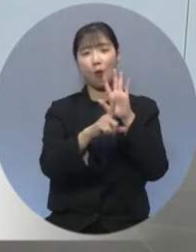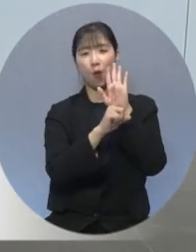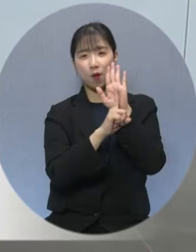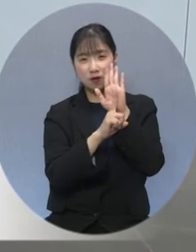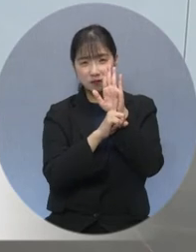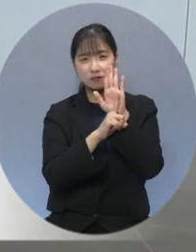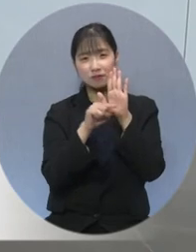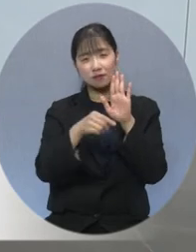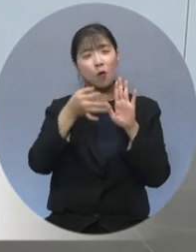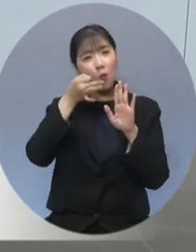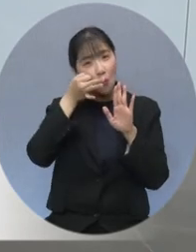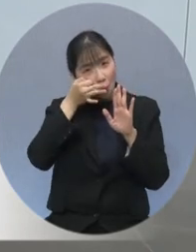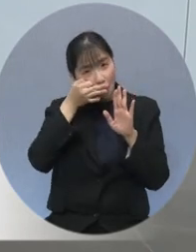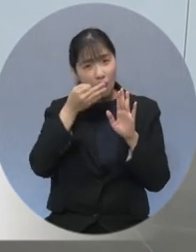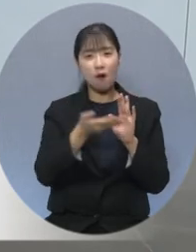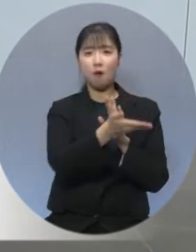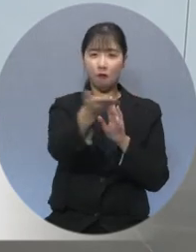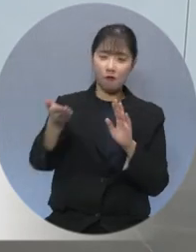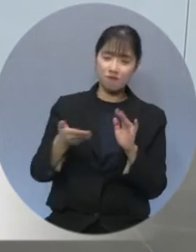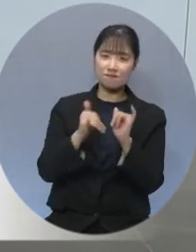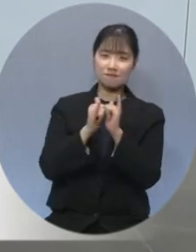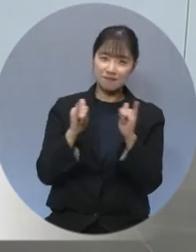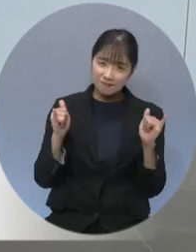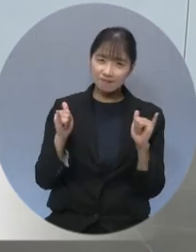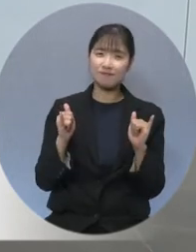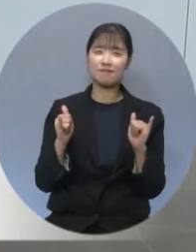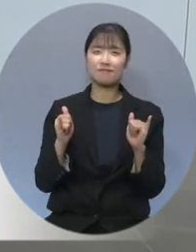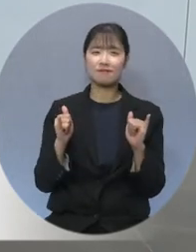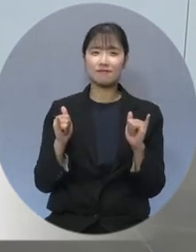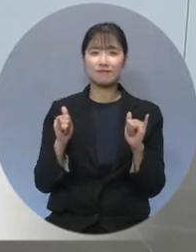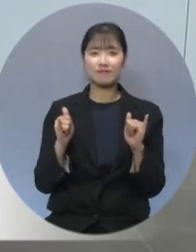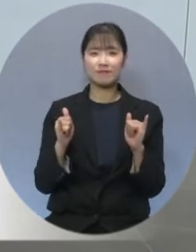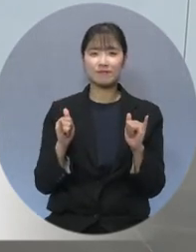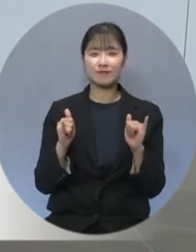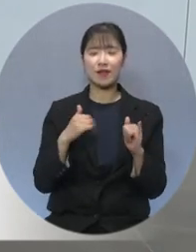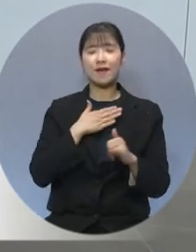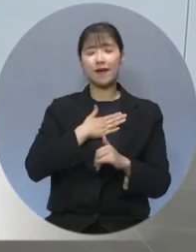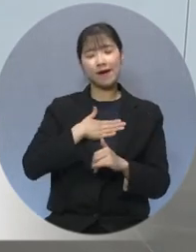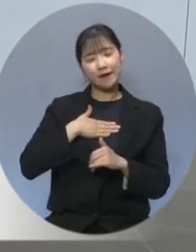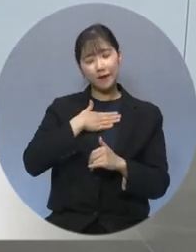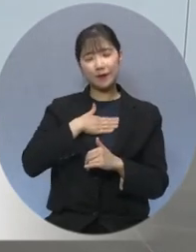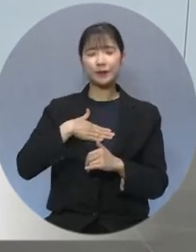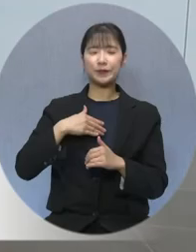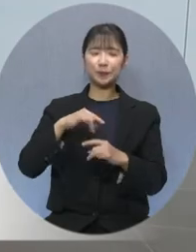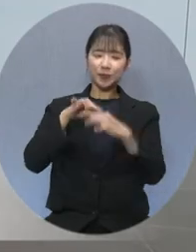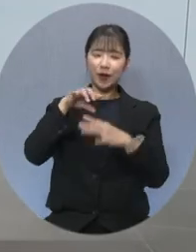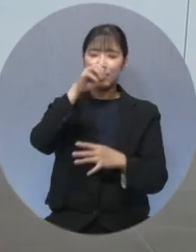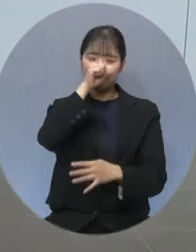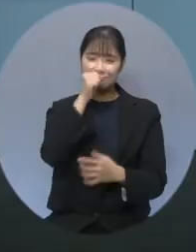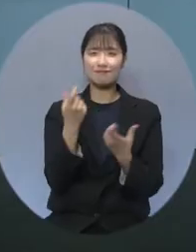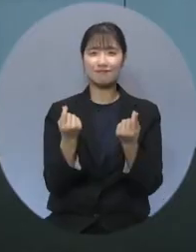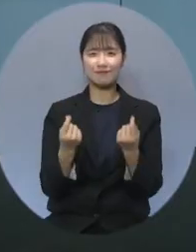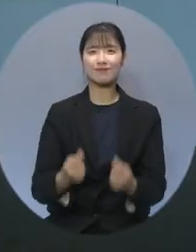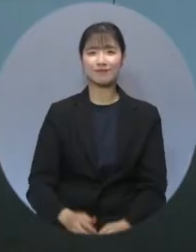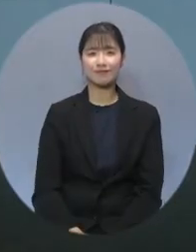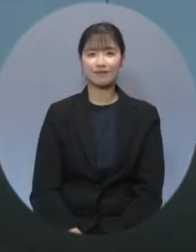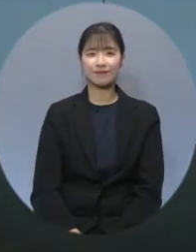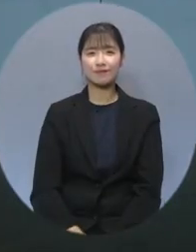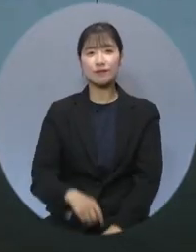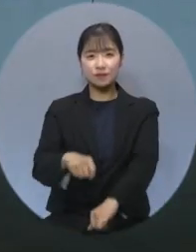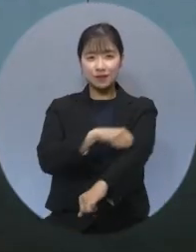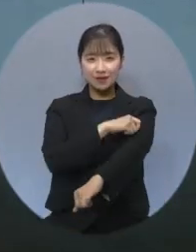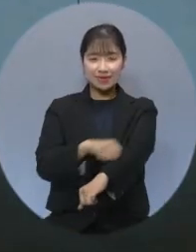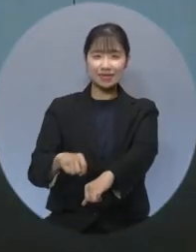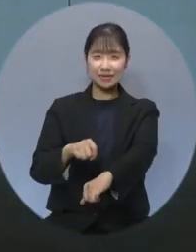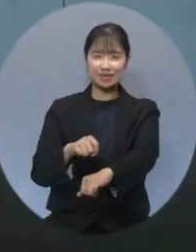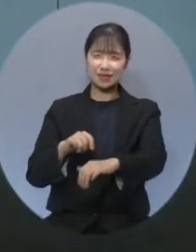제 작품을 통해서 많은 관광객들이 그 힐링하는 시간을 가졌으면 좋겠습니다. 특히